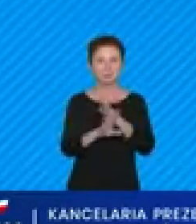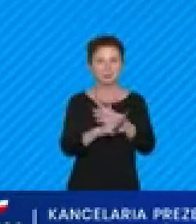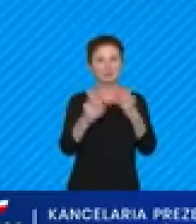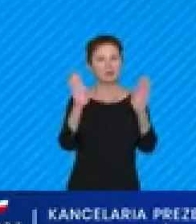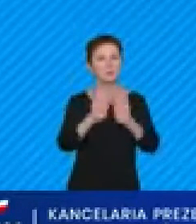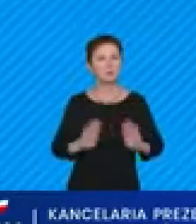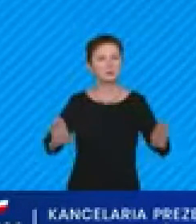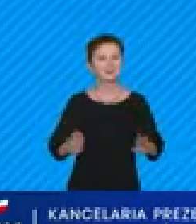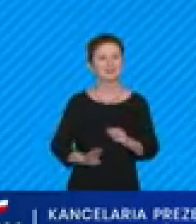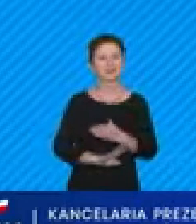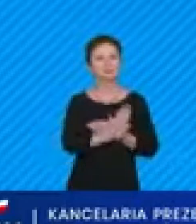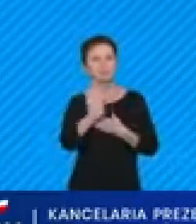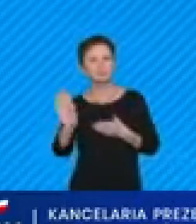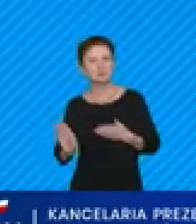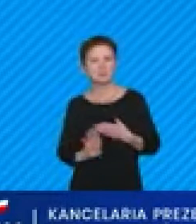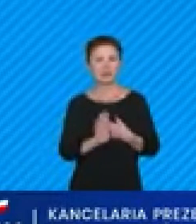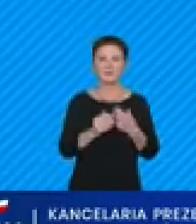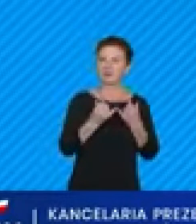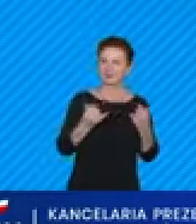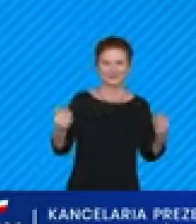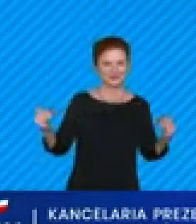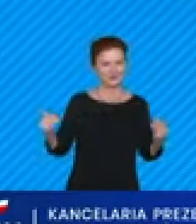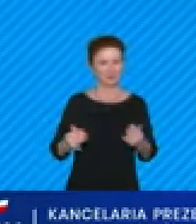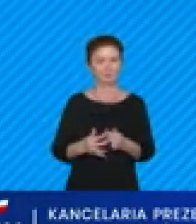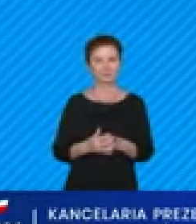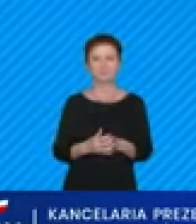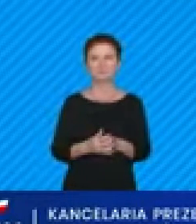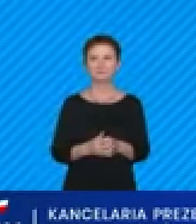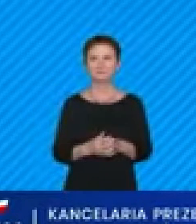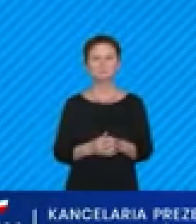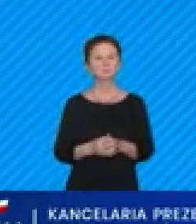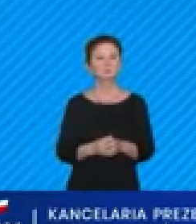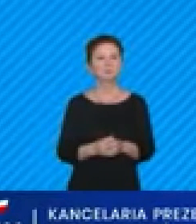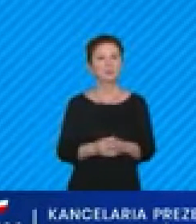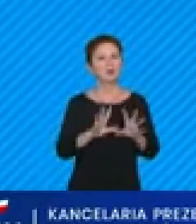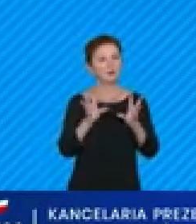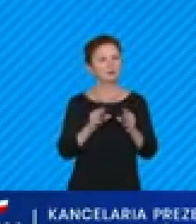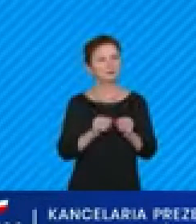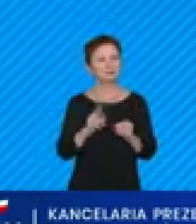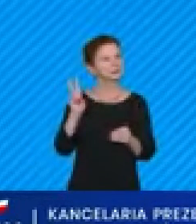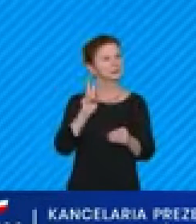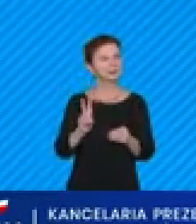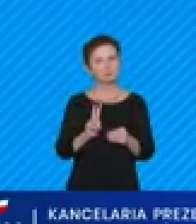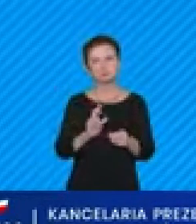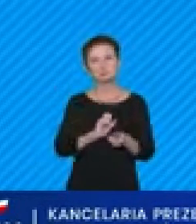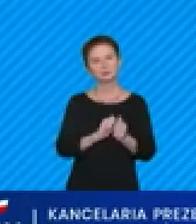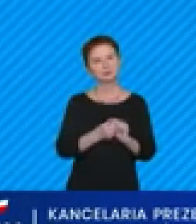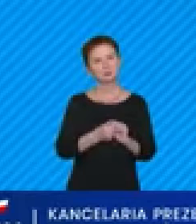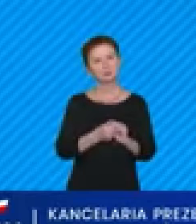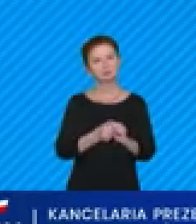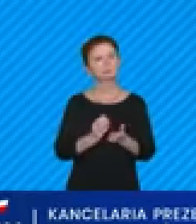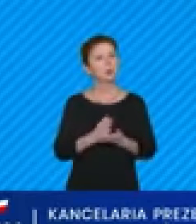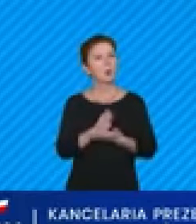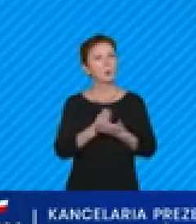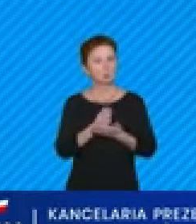muzea, galerie, wszystkie instytucje, które świadczą